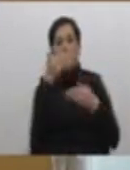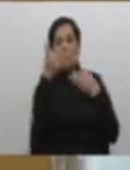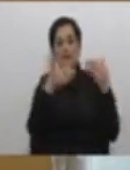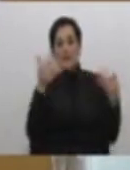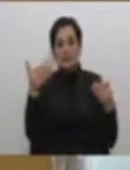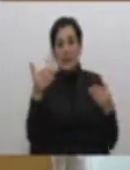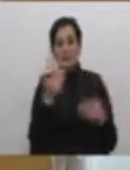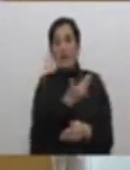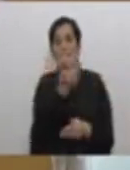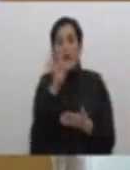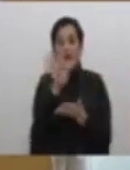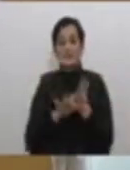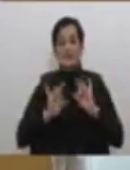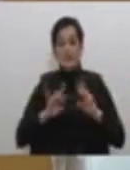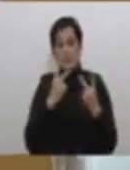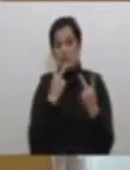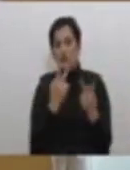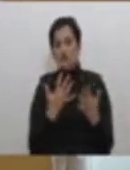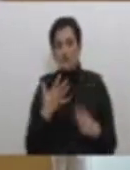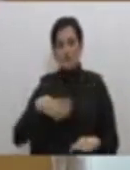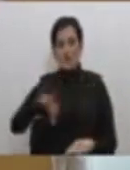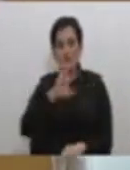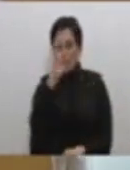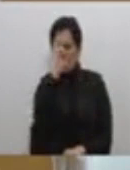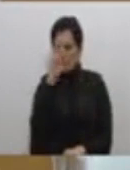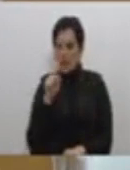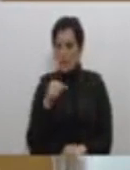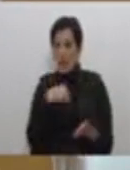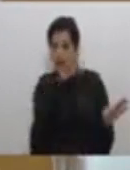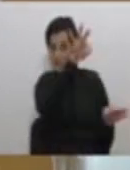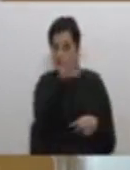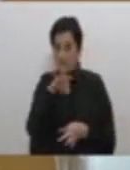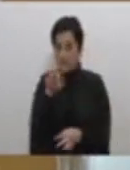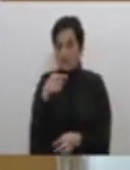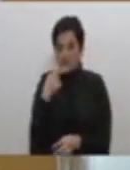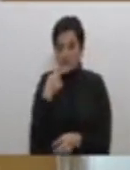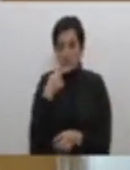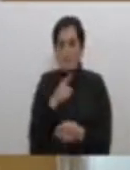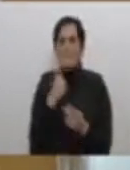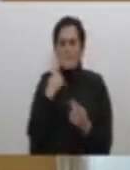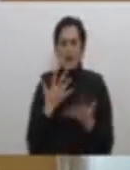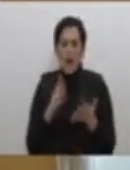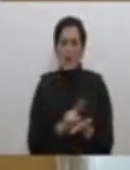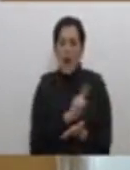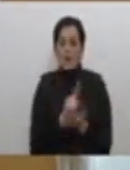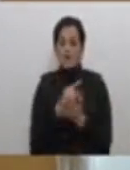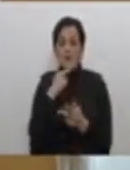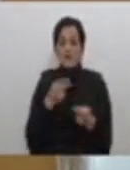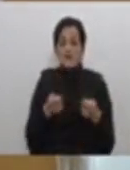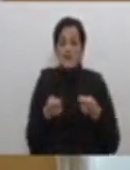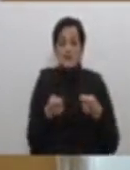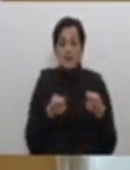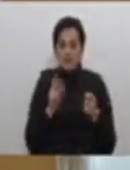Მათ განცხადებებში ჩანდა, რომ საქართველოს მთავრობა, ციტირებ, კაფიოდ და აუცილებელი სიფრთხილით მოქმედებს.